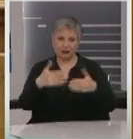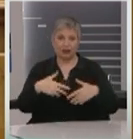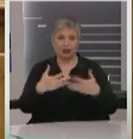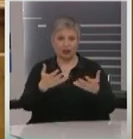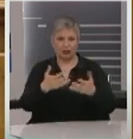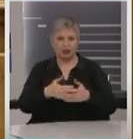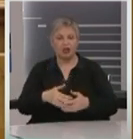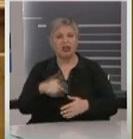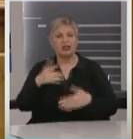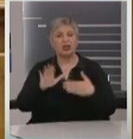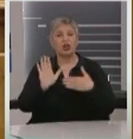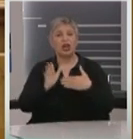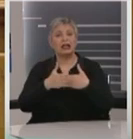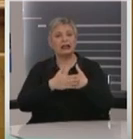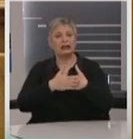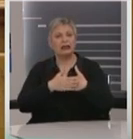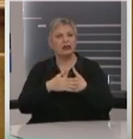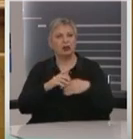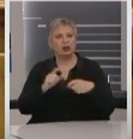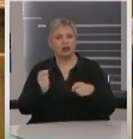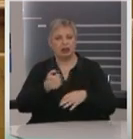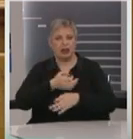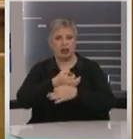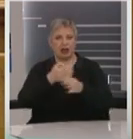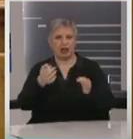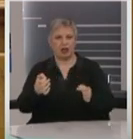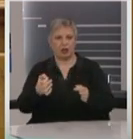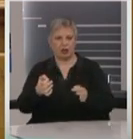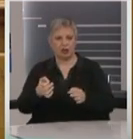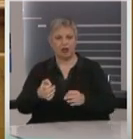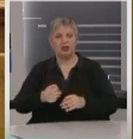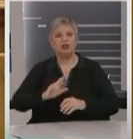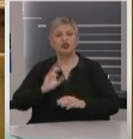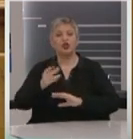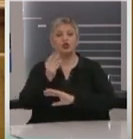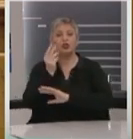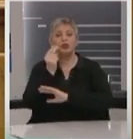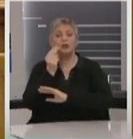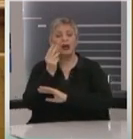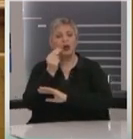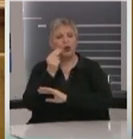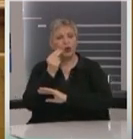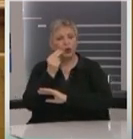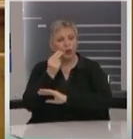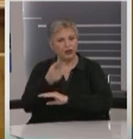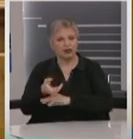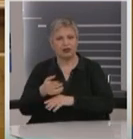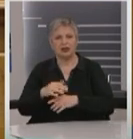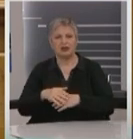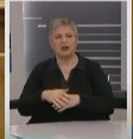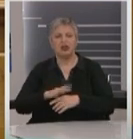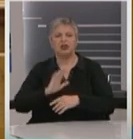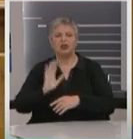την παρέμβασή μου λέγοντας, κυρίες και κύριοι συνάδελφοι, απευθυνόμενος σε αυτούς που παρακολούθησαν, σε αυτούς που έχω